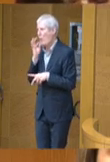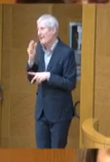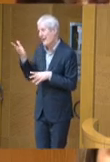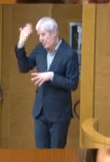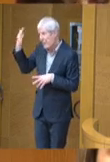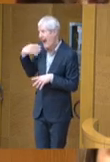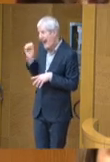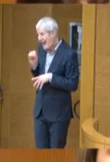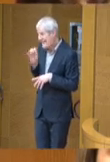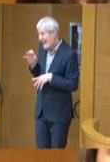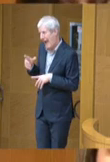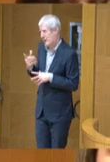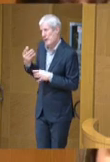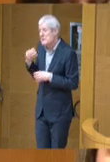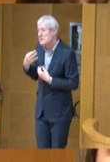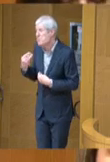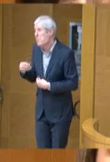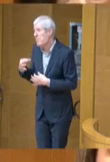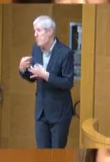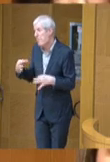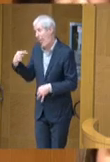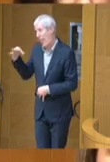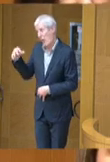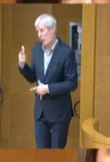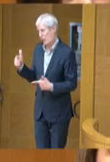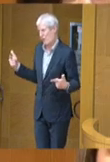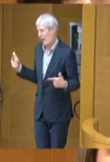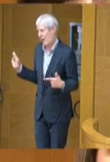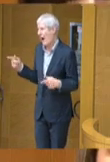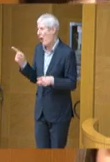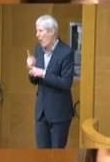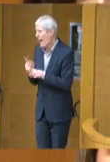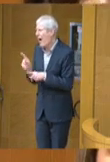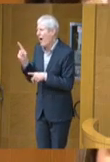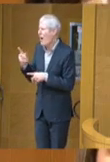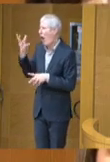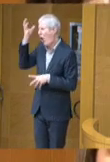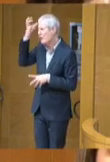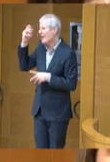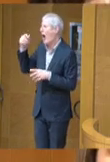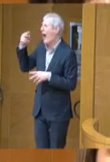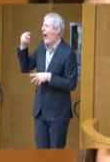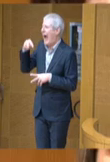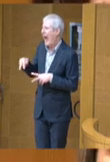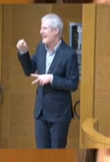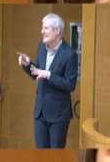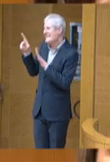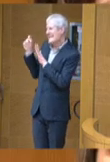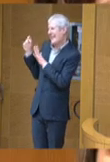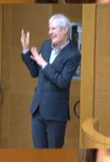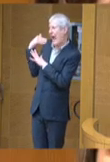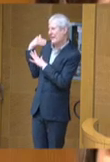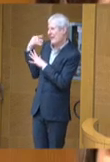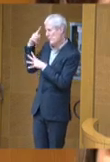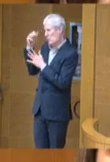queste specializzazioni, ma erano accompagnate dal buon senso grazie agli anni 70. Forse dobbiamo ricordare questo. Prima